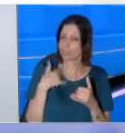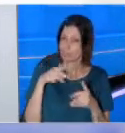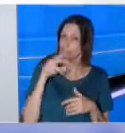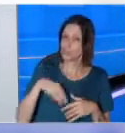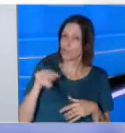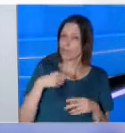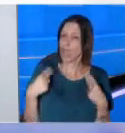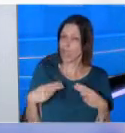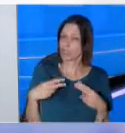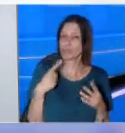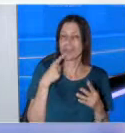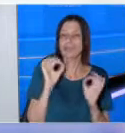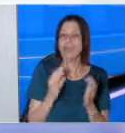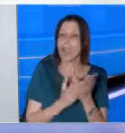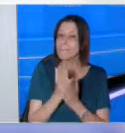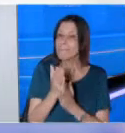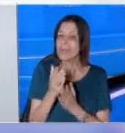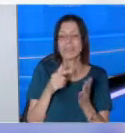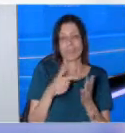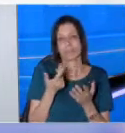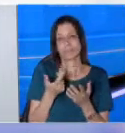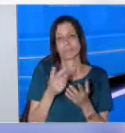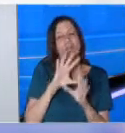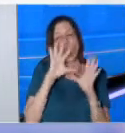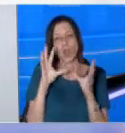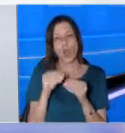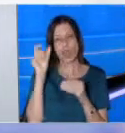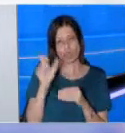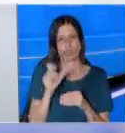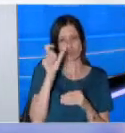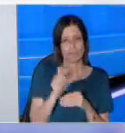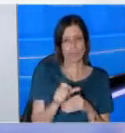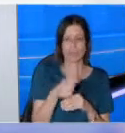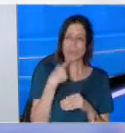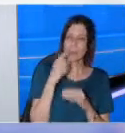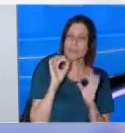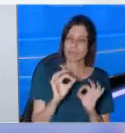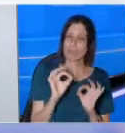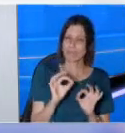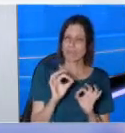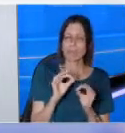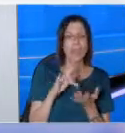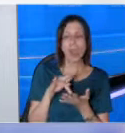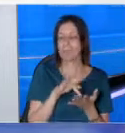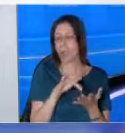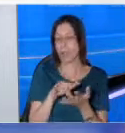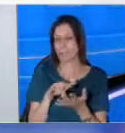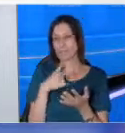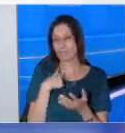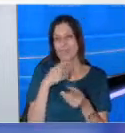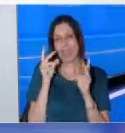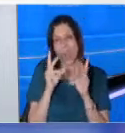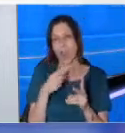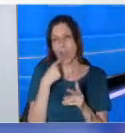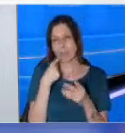לך את האמת. ולא משום שהתושבים מבקשים, כל התושבים, וזה, אתה יודע, אני אומרת באמת בכל מקום שבו אני רק יכולה